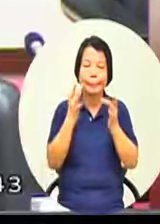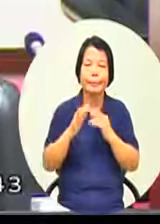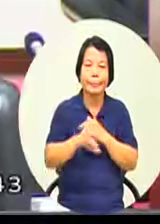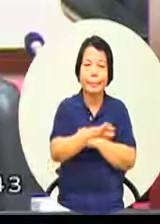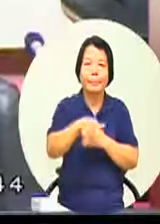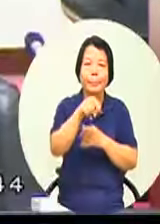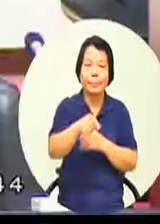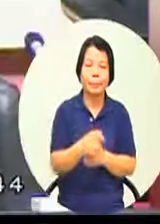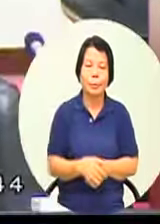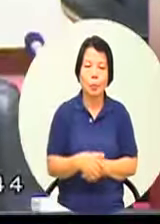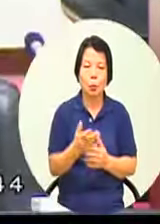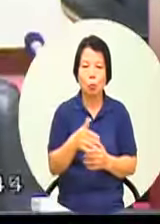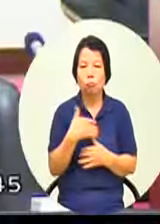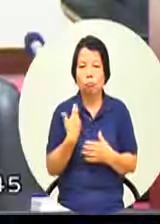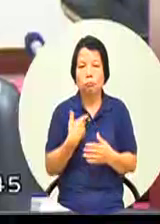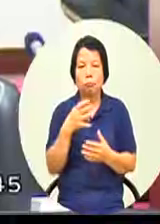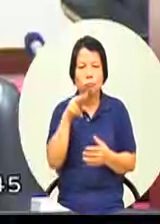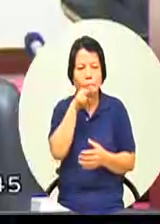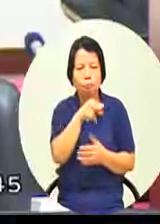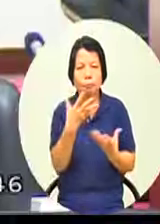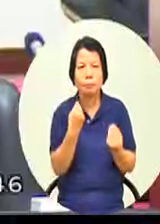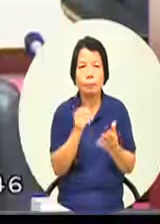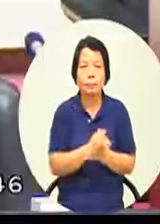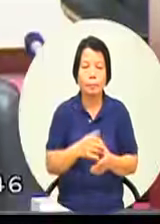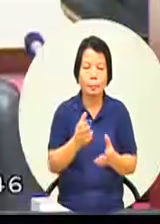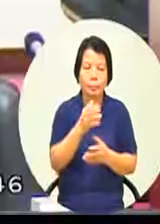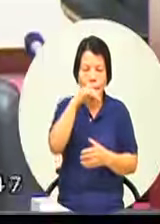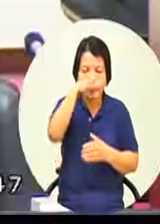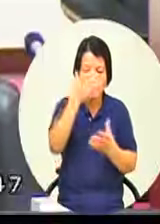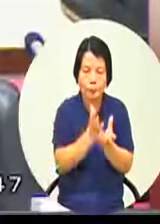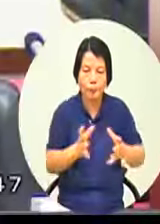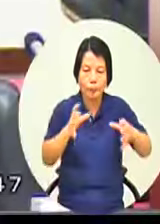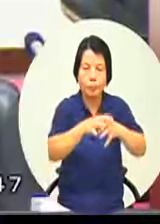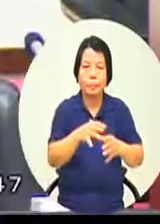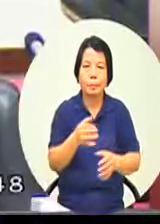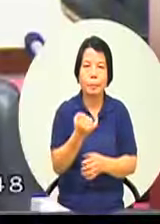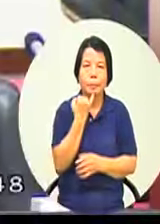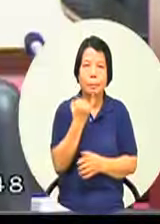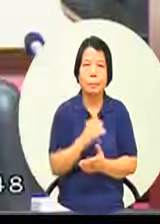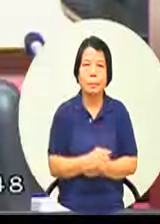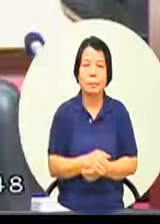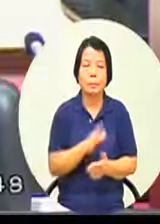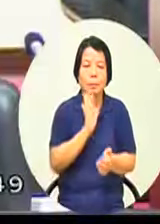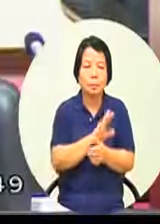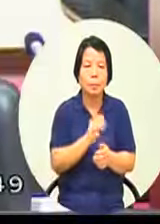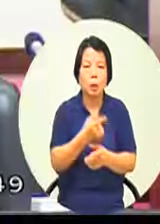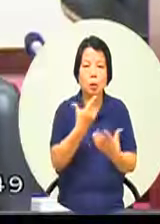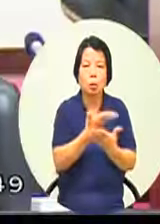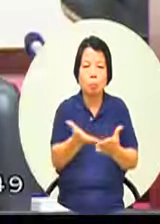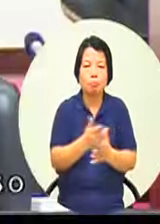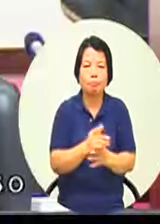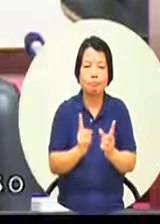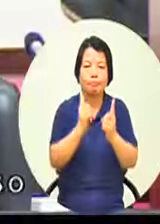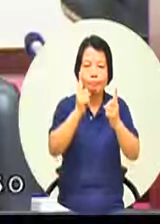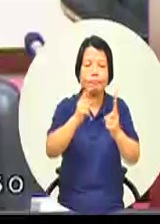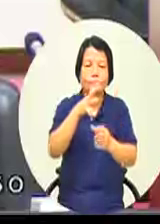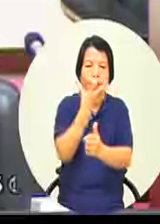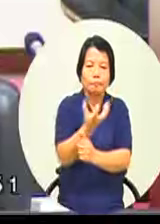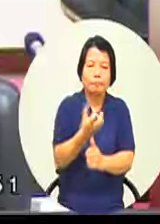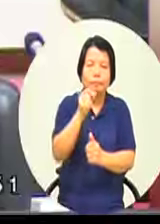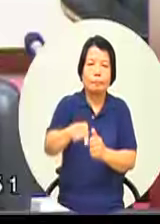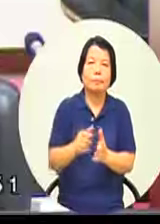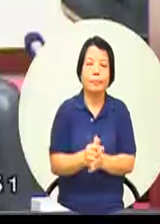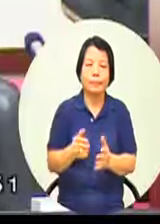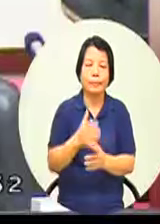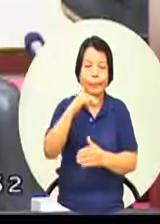我看不到你们的高丽菜出来能够是平衡菜价的。那个高丽